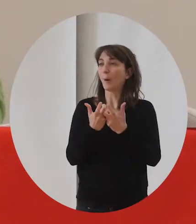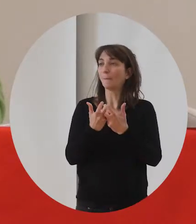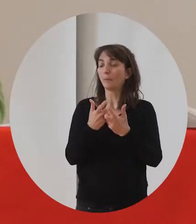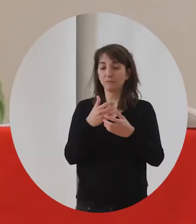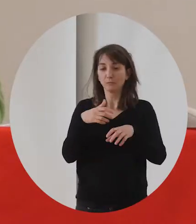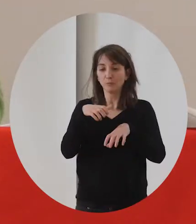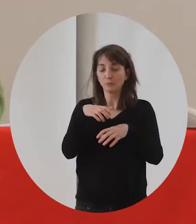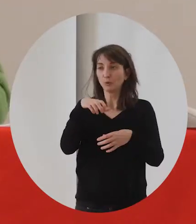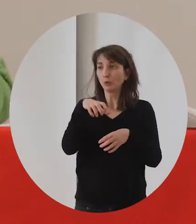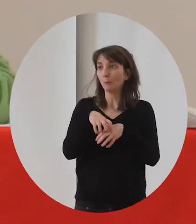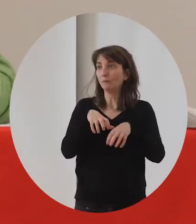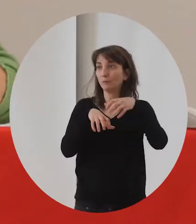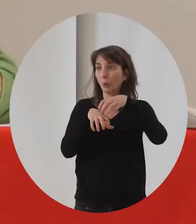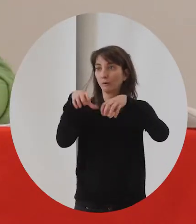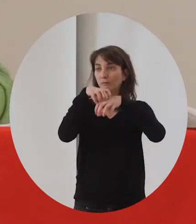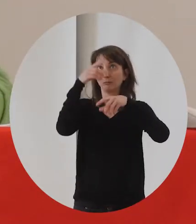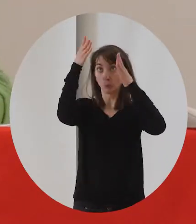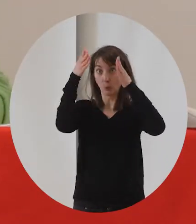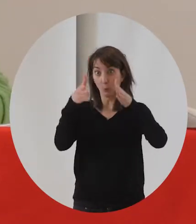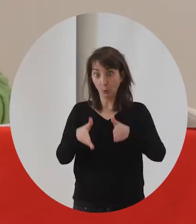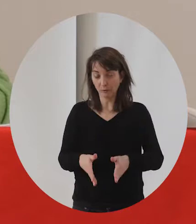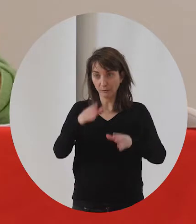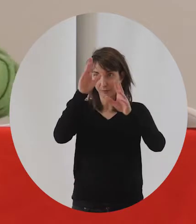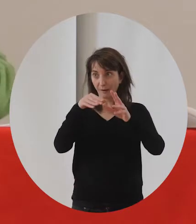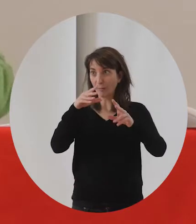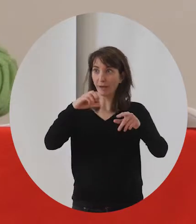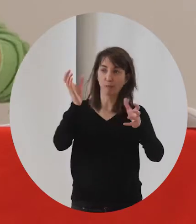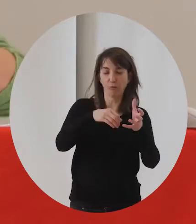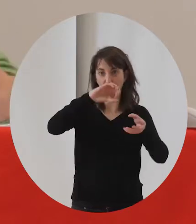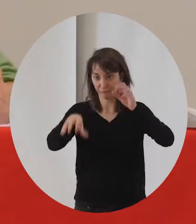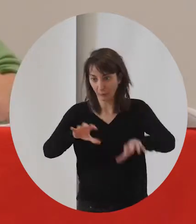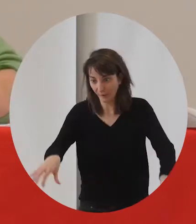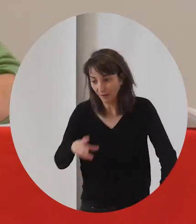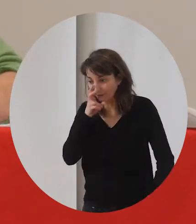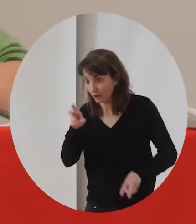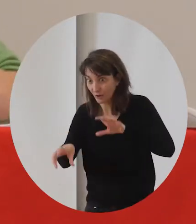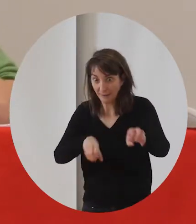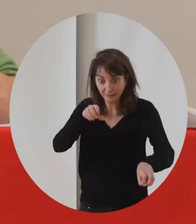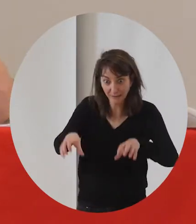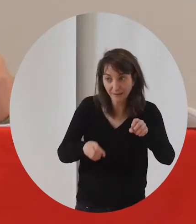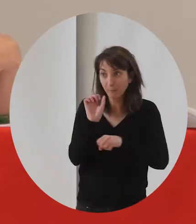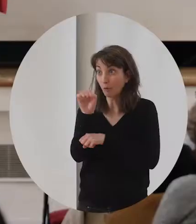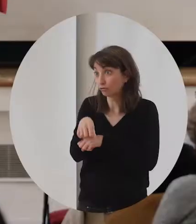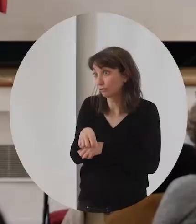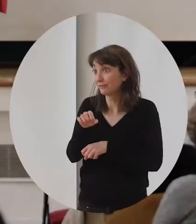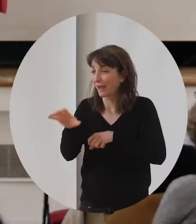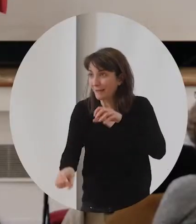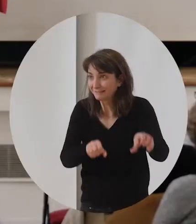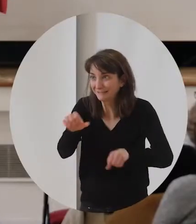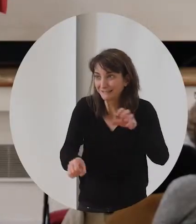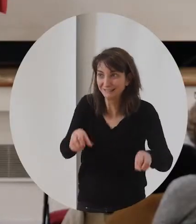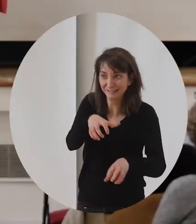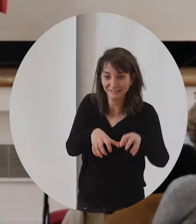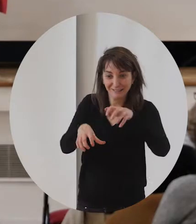de construire des tours avec des cubes, éventuellement de les faire tomber pour après les ramasser, donc est obligé de se pencher pour